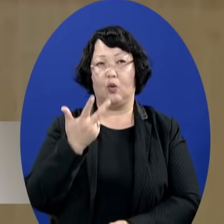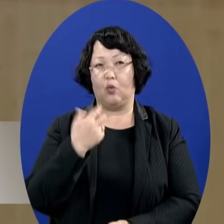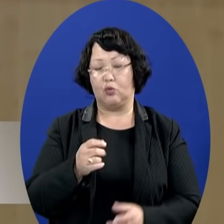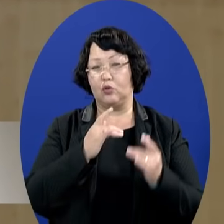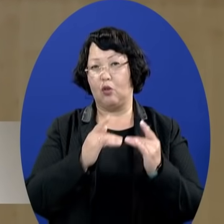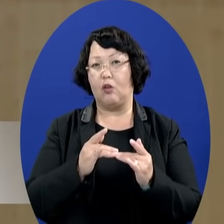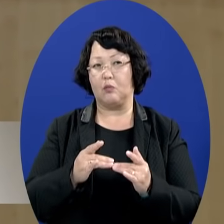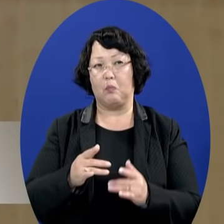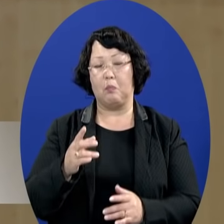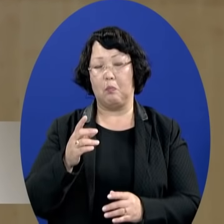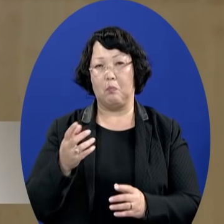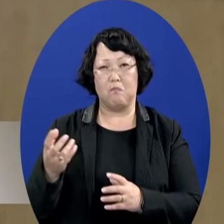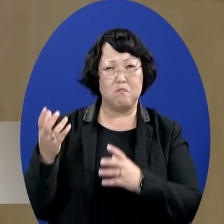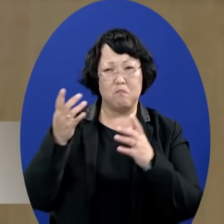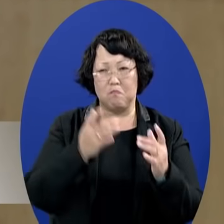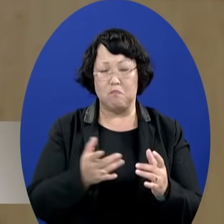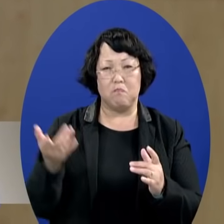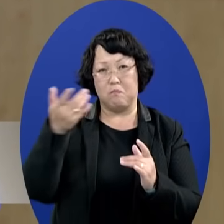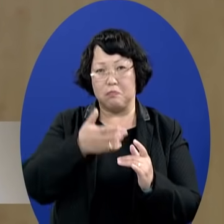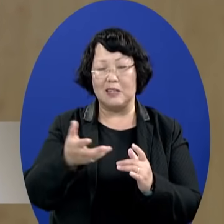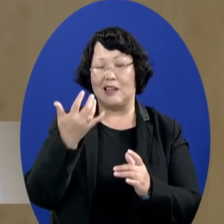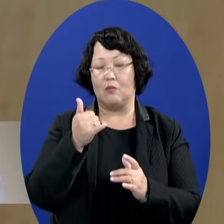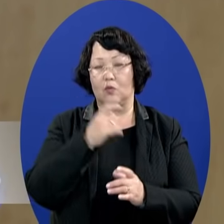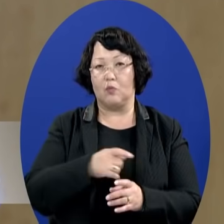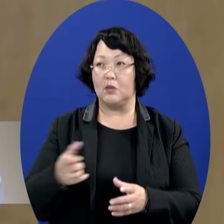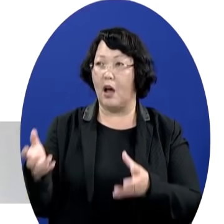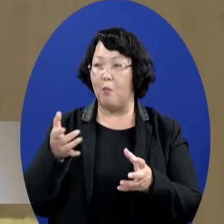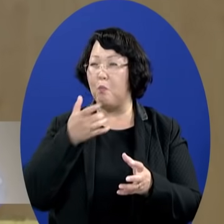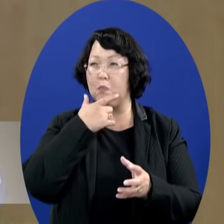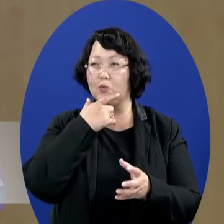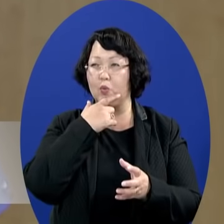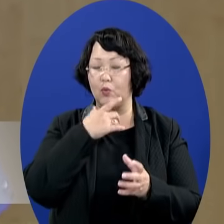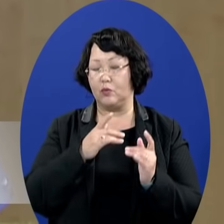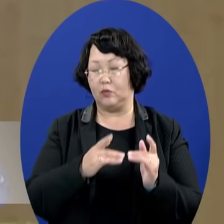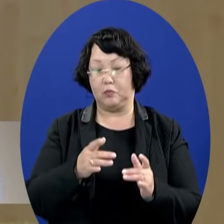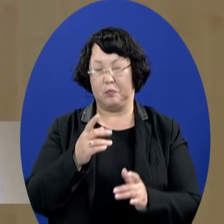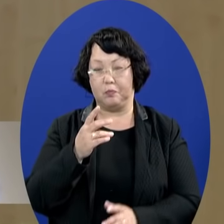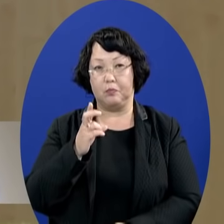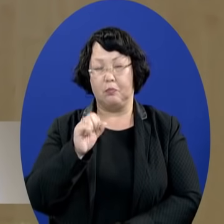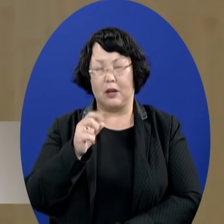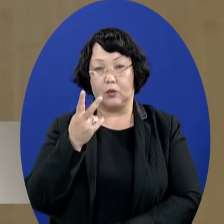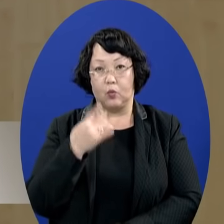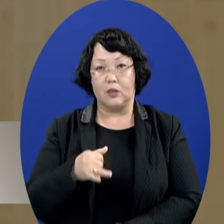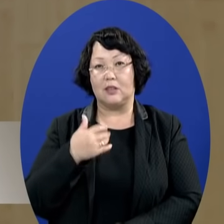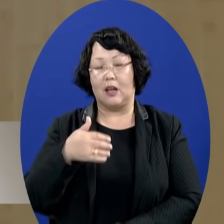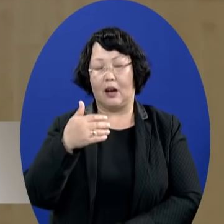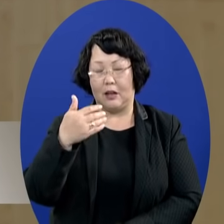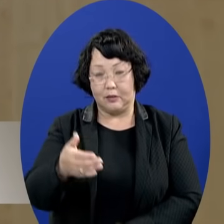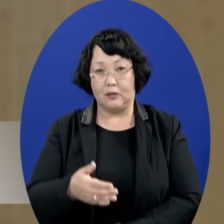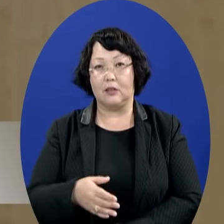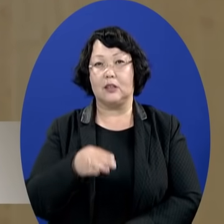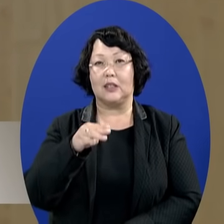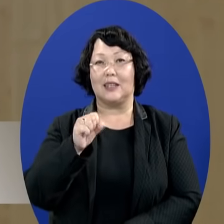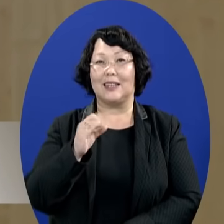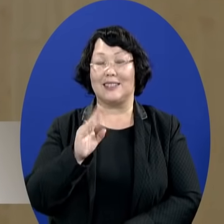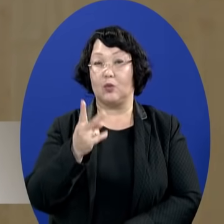тулд одоо юу гэдэг зарим нэг өвчтнүүдээ авч чадахгүй баг чишээний. А мөн сайжлаад яаж юм гэхээр бидний тасгийн үйл ажиллагаа